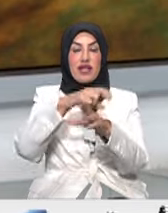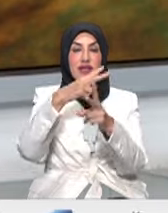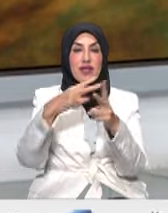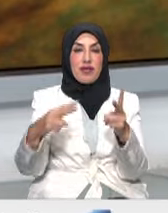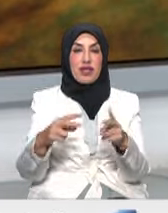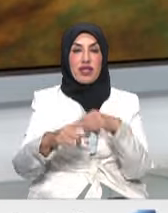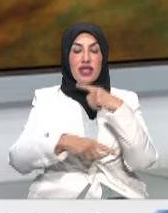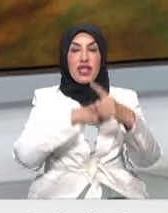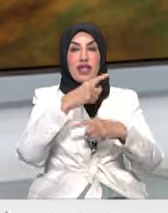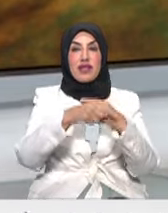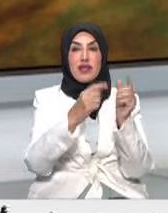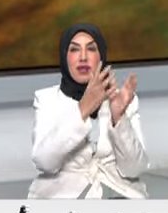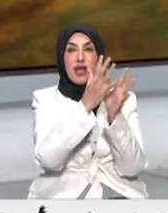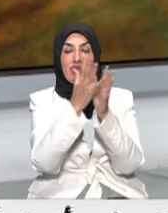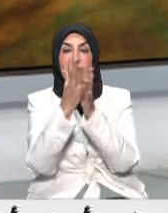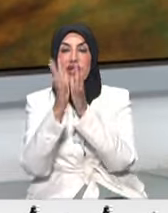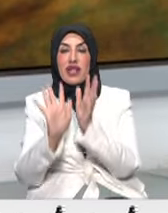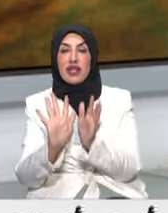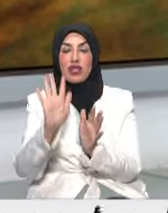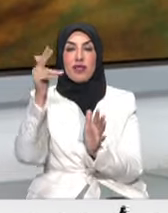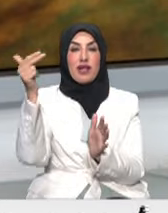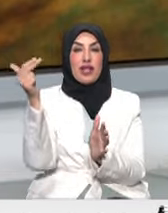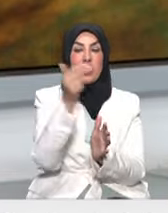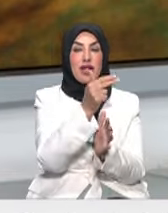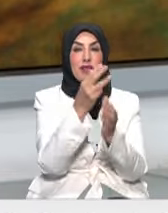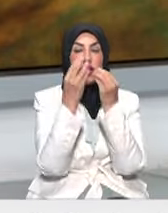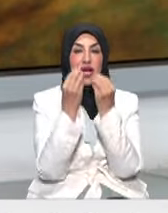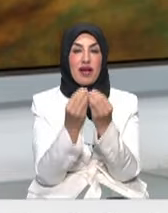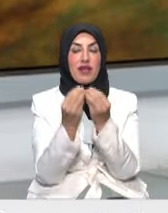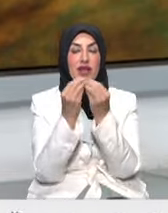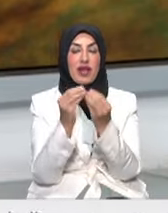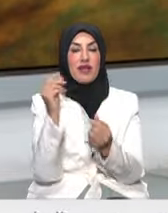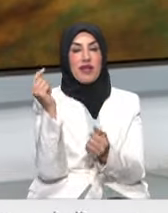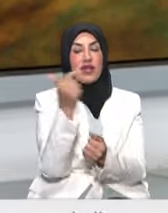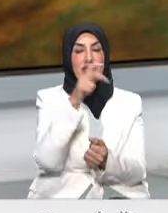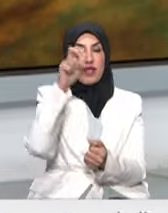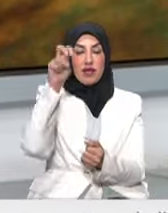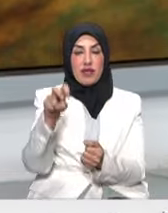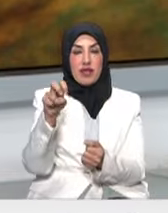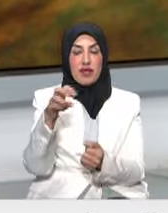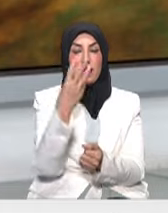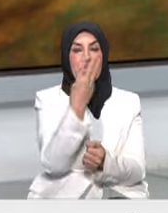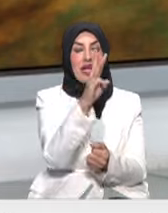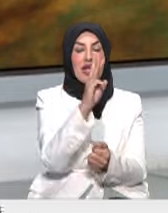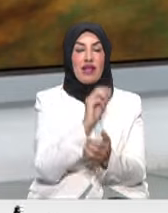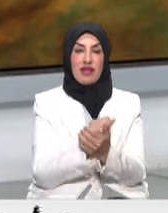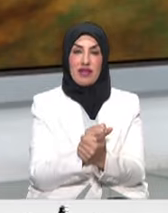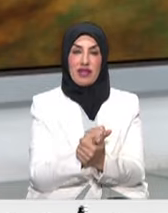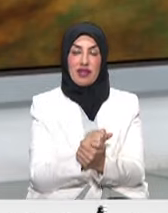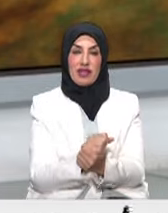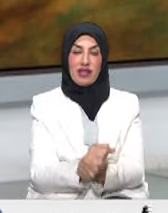استمرار في الرياح الشمالية الغربية خفيفة إلى معتدلة السرعة من 8 إلى 30 كيلومتر في الساعة.